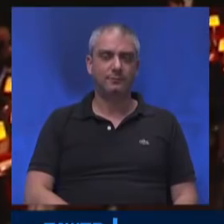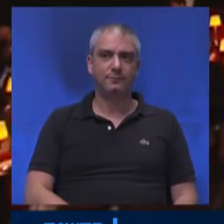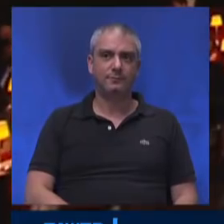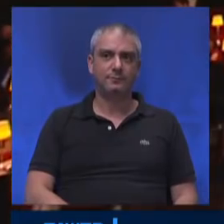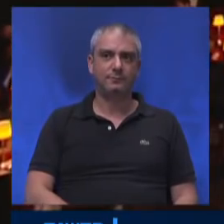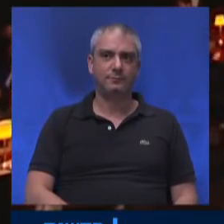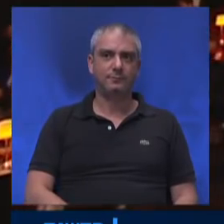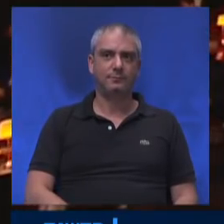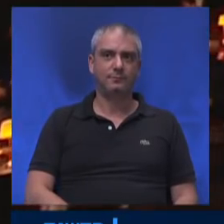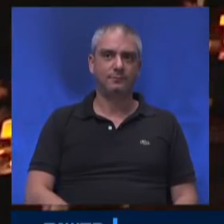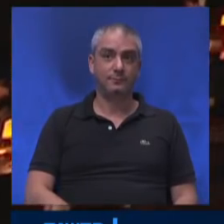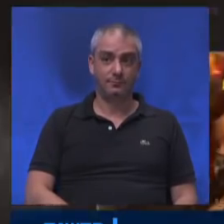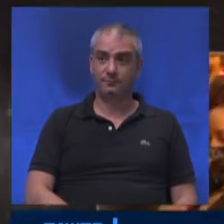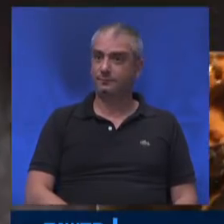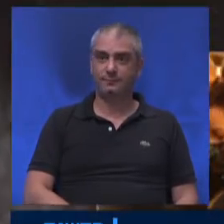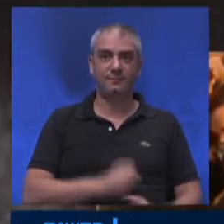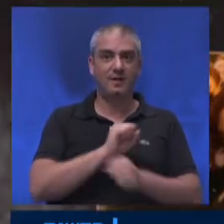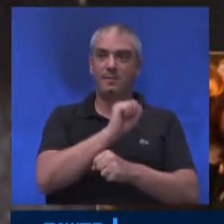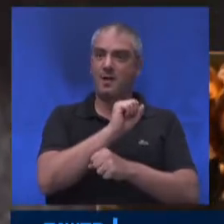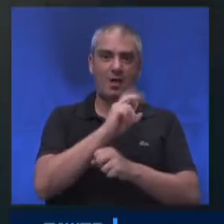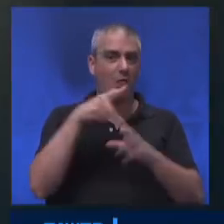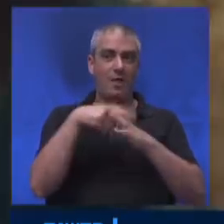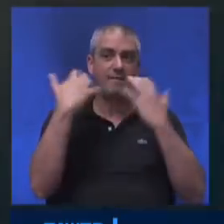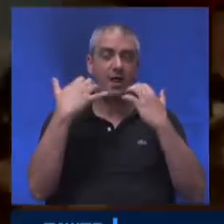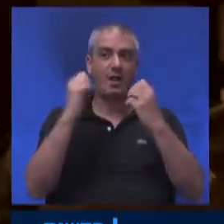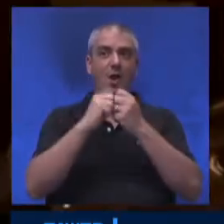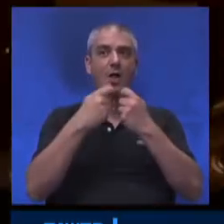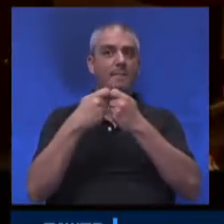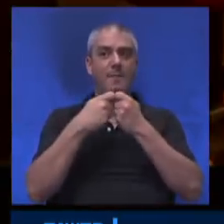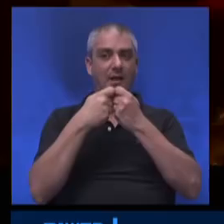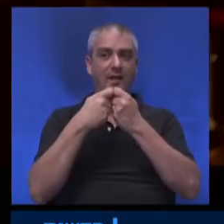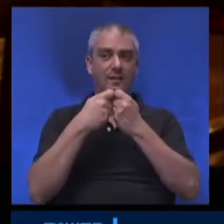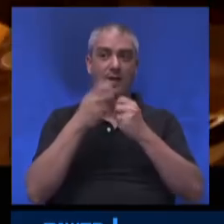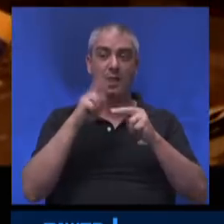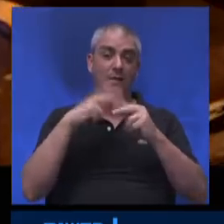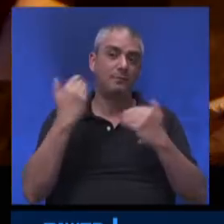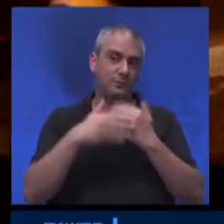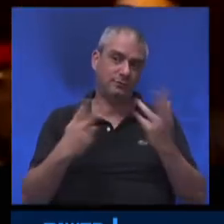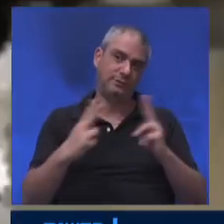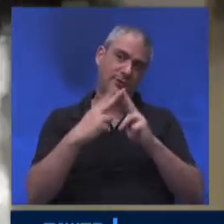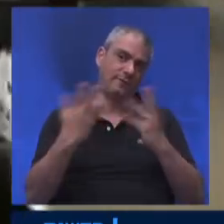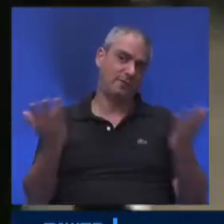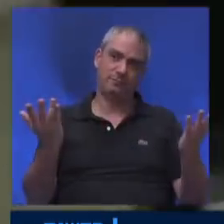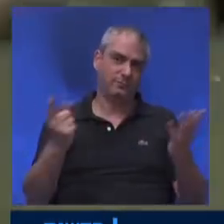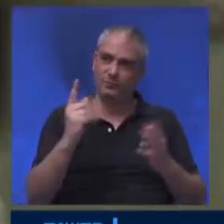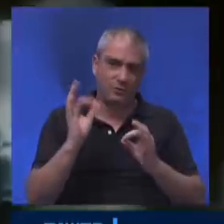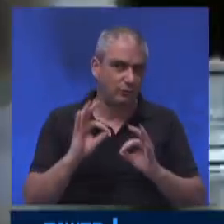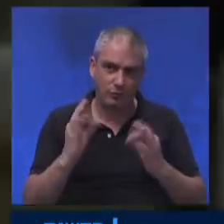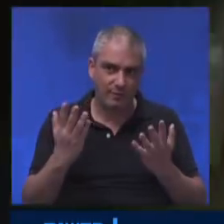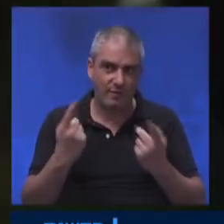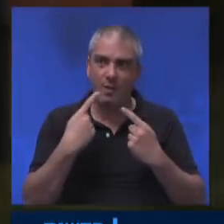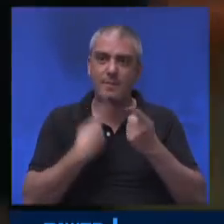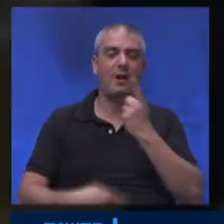לא נראה שהמחאה הזאת הפריעה לקהל או למארגני הסזר. אחרי הכל, זו צרפת וזה עוד כלום לעומת מה שקרה שם בשנה